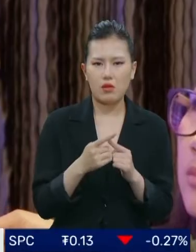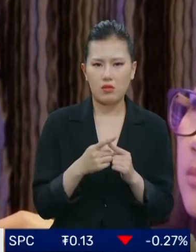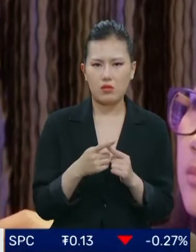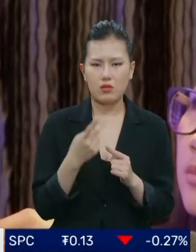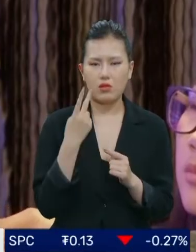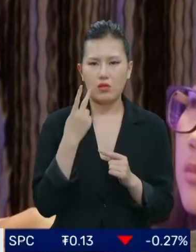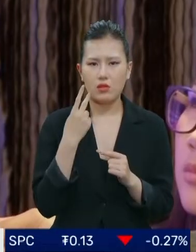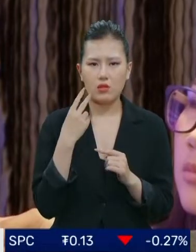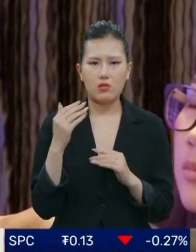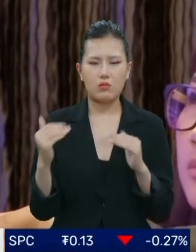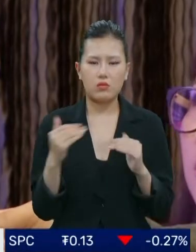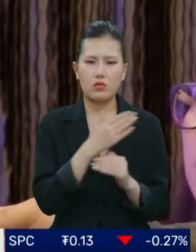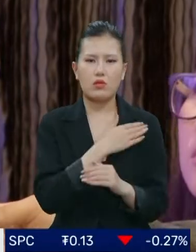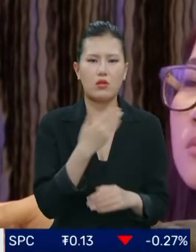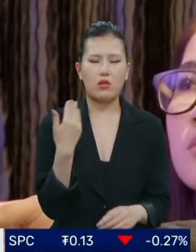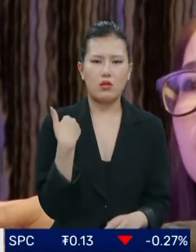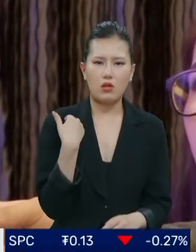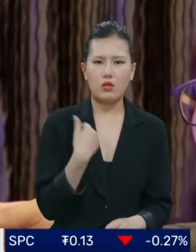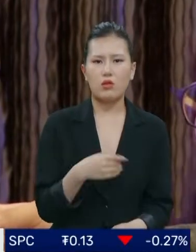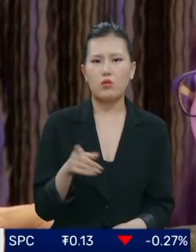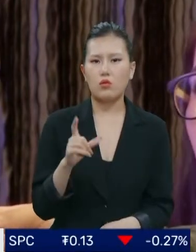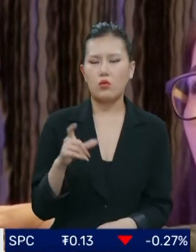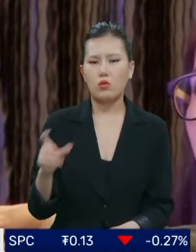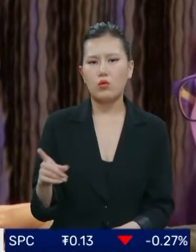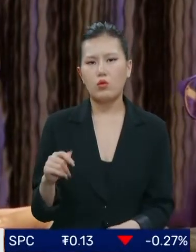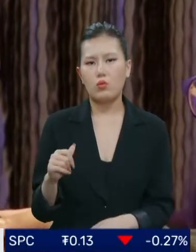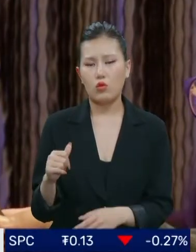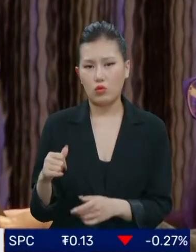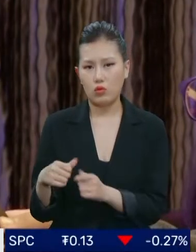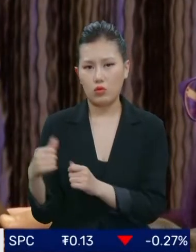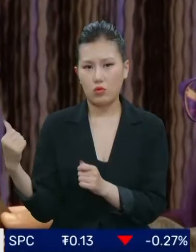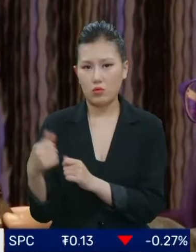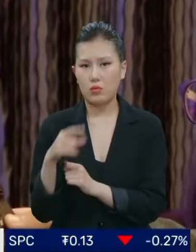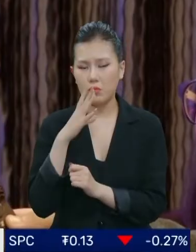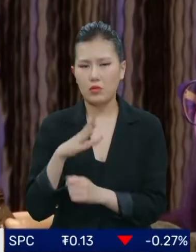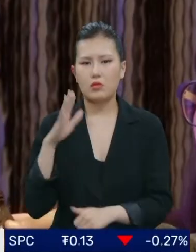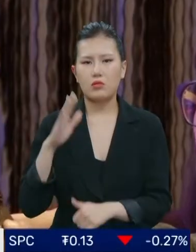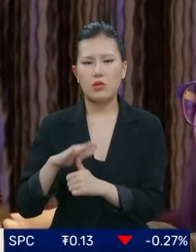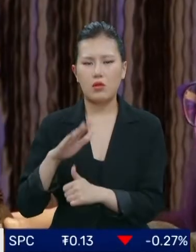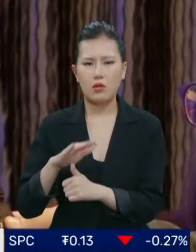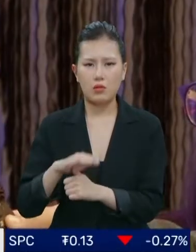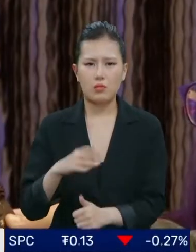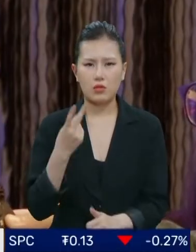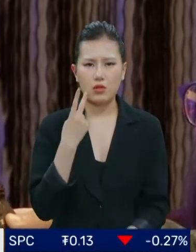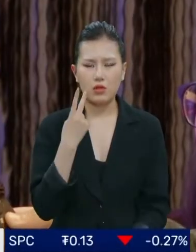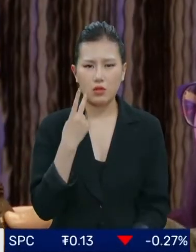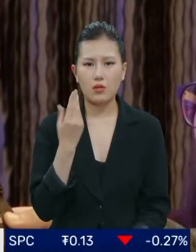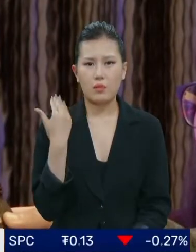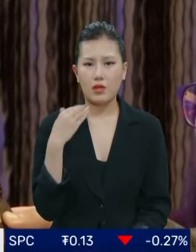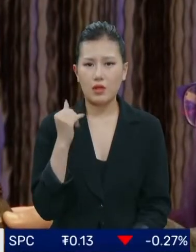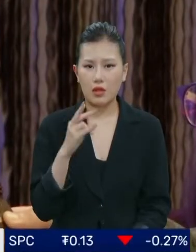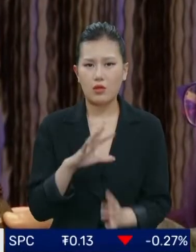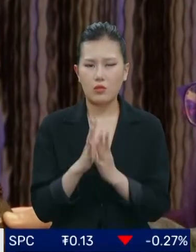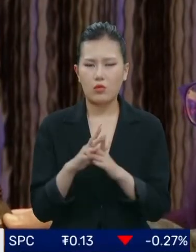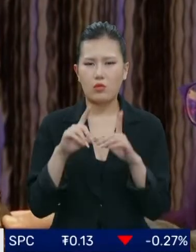нэнтгэлэл нэг аж ахуй нэгж иргэдэг хөрөнгө оруулах гэж байгааг нэг хөрөнгө оруулагчдын нэг дарамтлаад байдаг энэ зүйлүүдийг л бид нэр